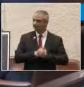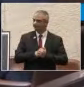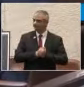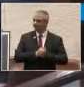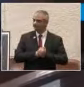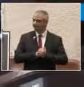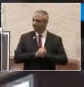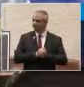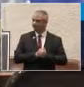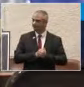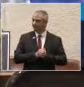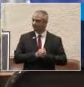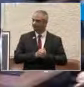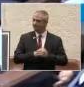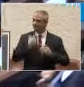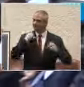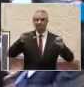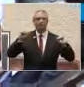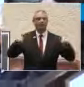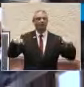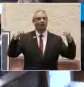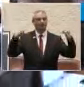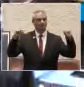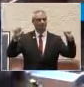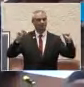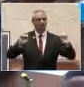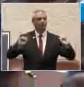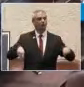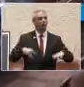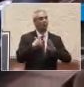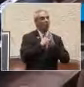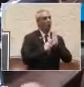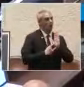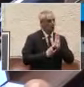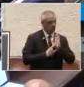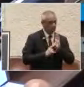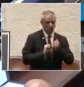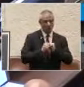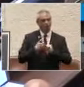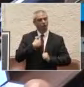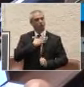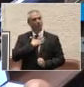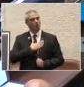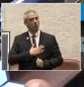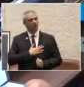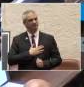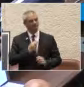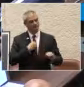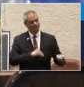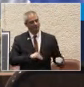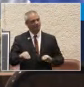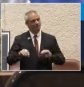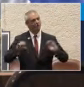משטר דמוקרטי עם שלטון חוק, או שאנחנו רוצים לעבור למשטר פופוליסטי,